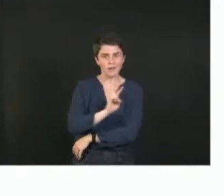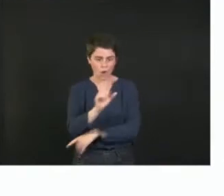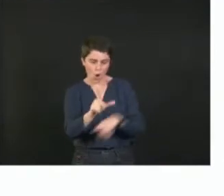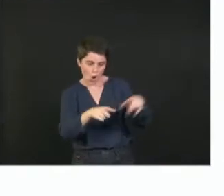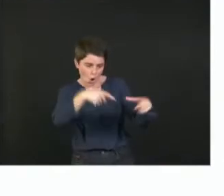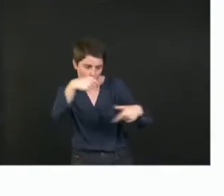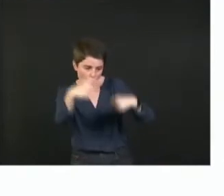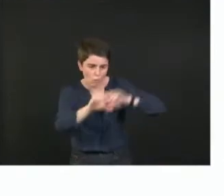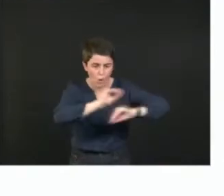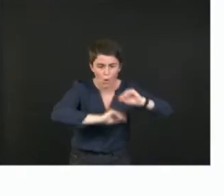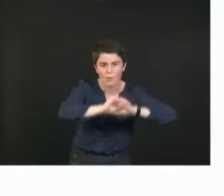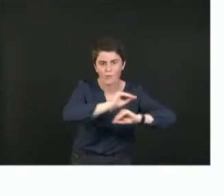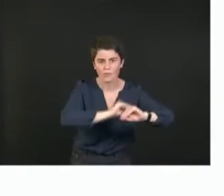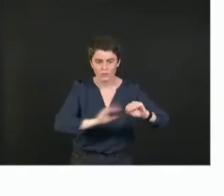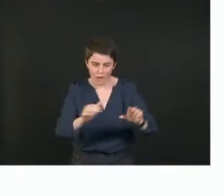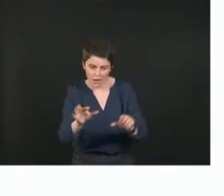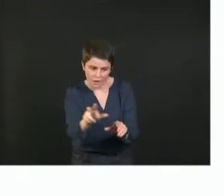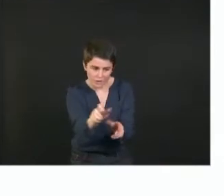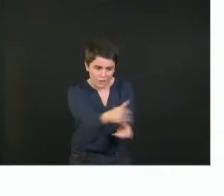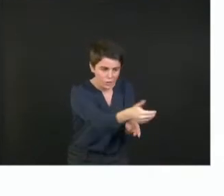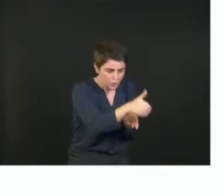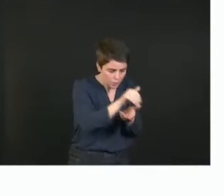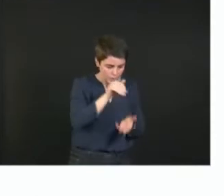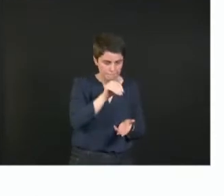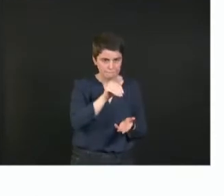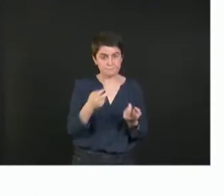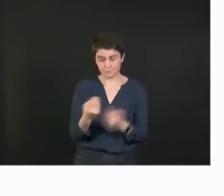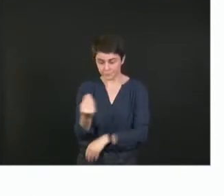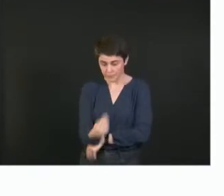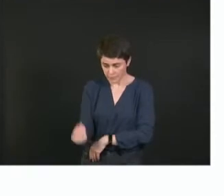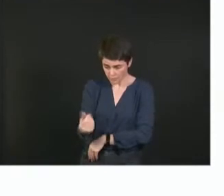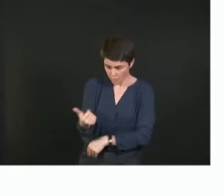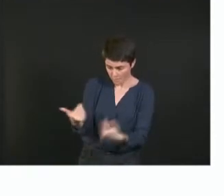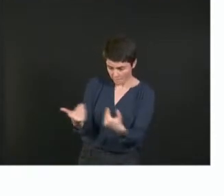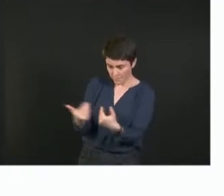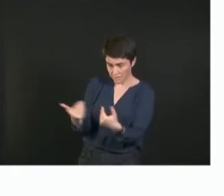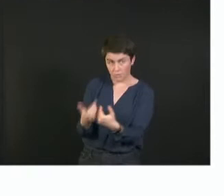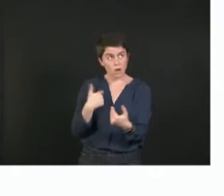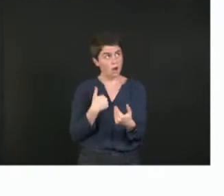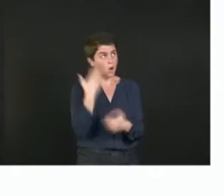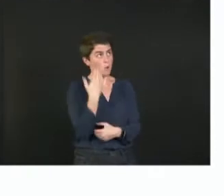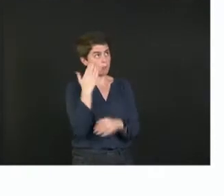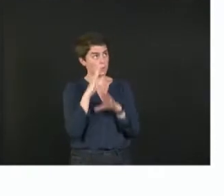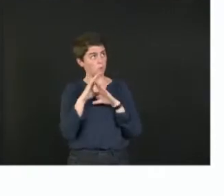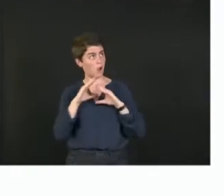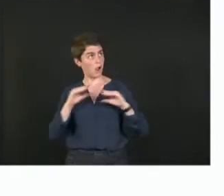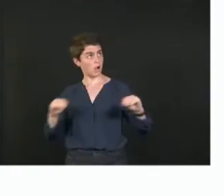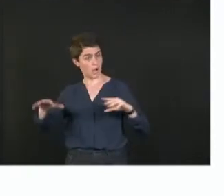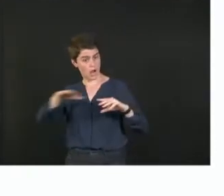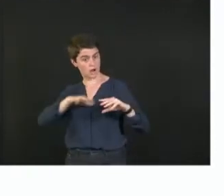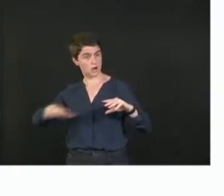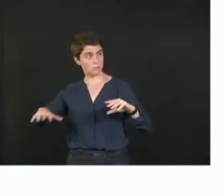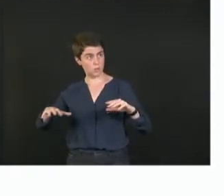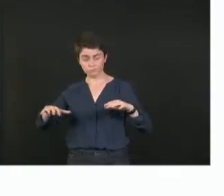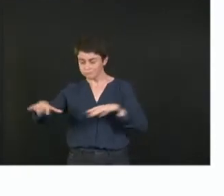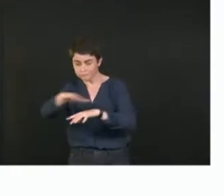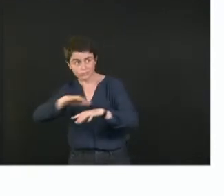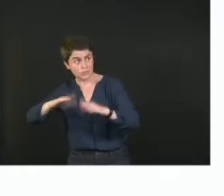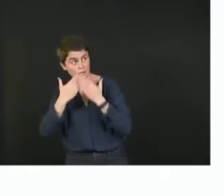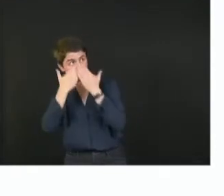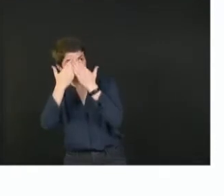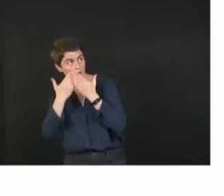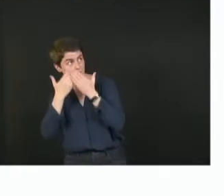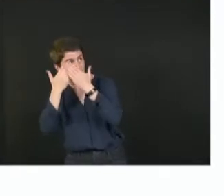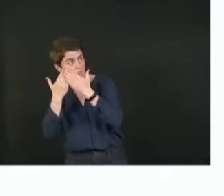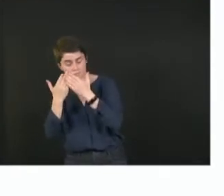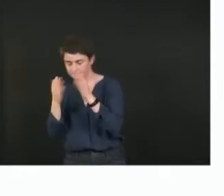si on veut être au calme, les enfants nous ont réclamé, en fait, des coins calmes et des coins lecture. Il n'y a pas. Donc pour ça, il faut